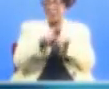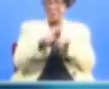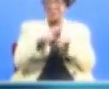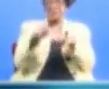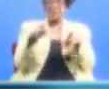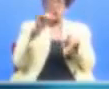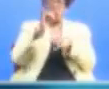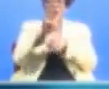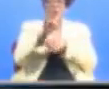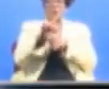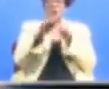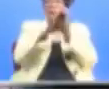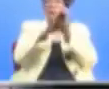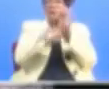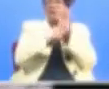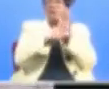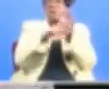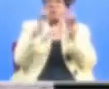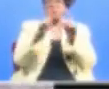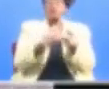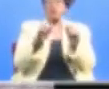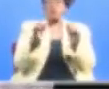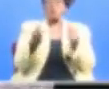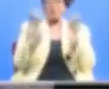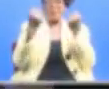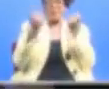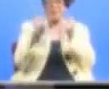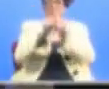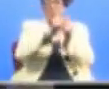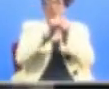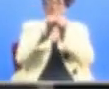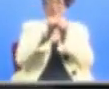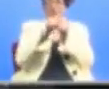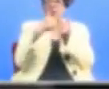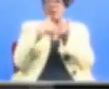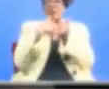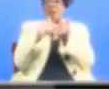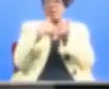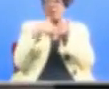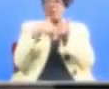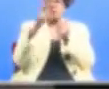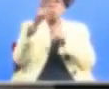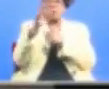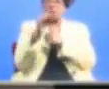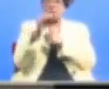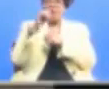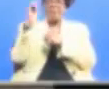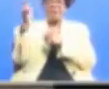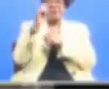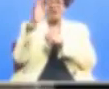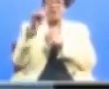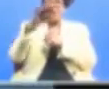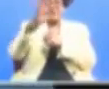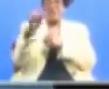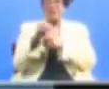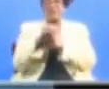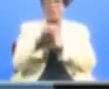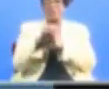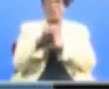Amba Mada yake ni daraj la ukui wa pamoja UT shuhua ushirika Marais 20 kutoka barani